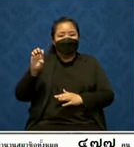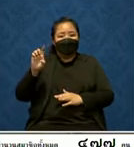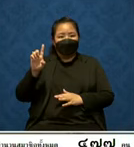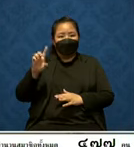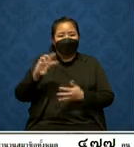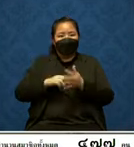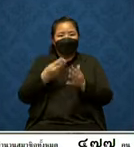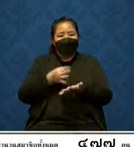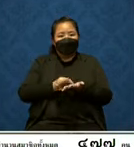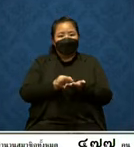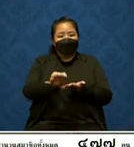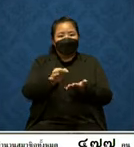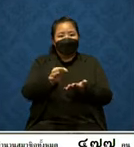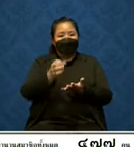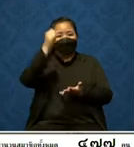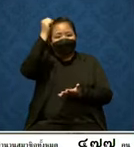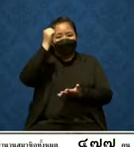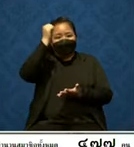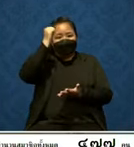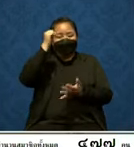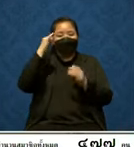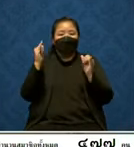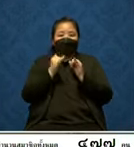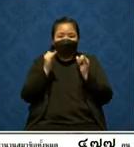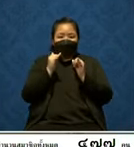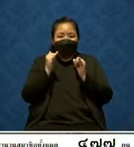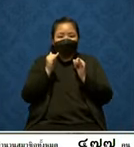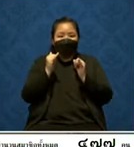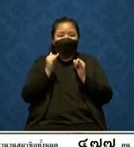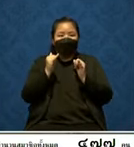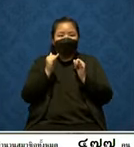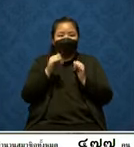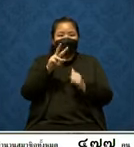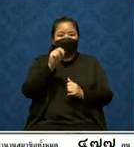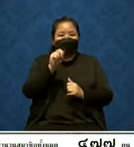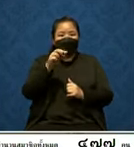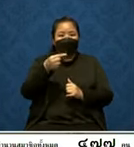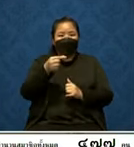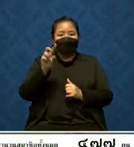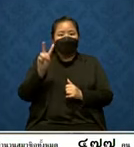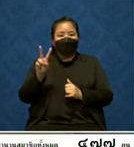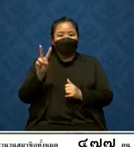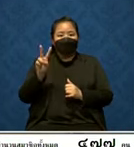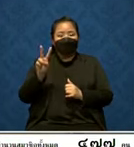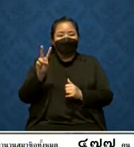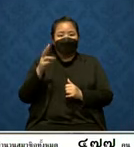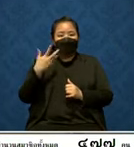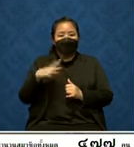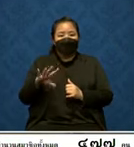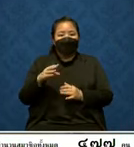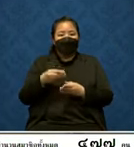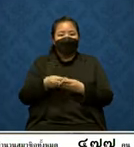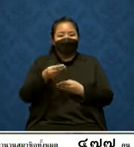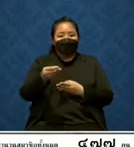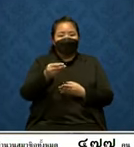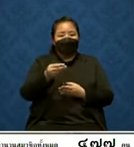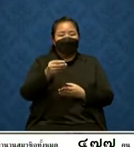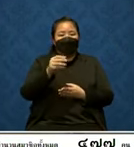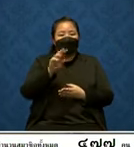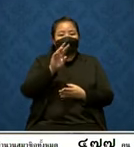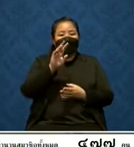ได้ซื้อรถเมย์ปรับอากาศรถโดยสารปรับอากาศใช้ NGV กับชทว489